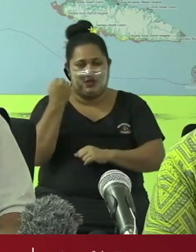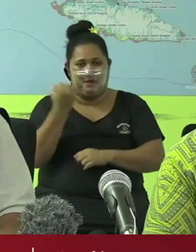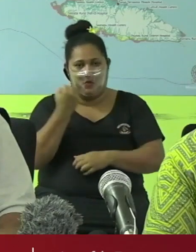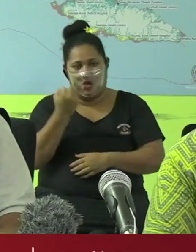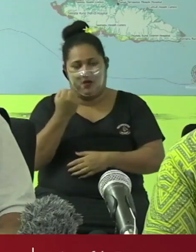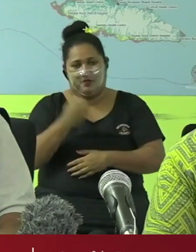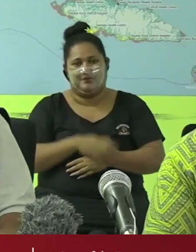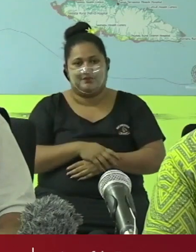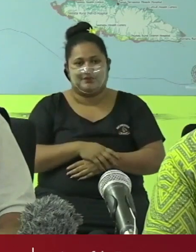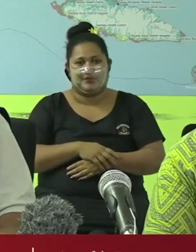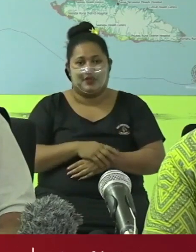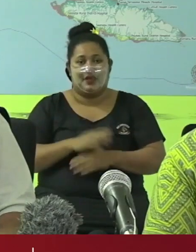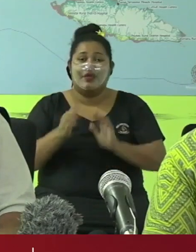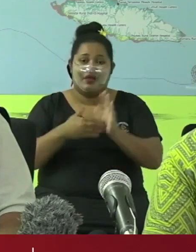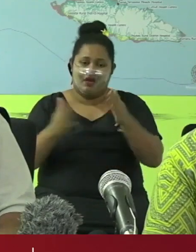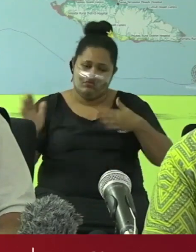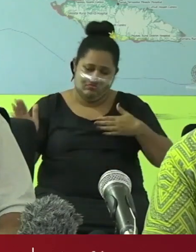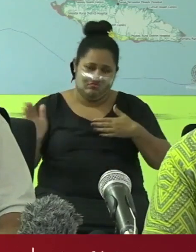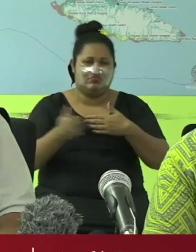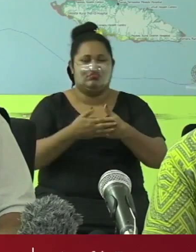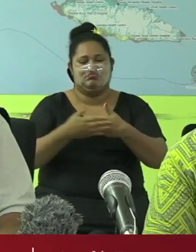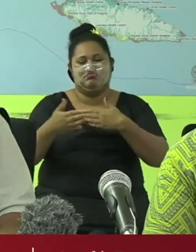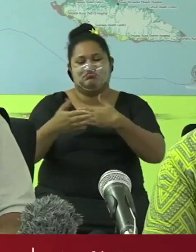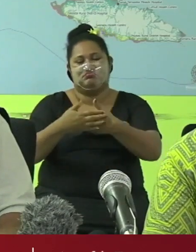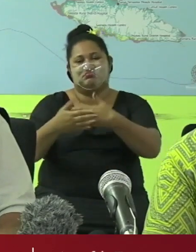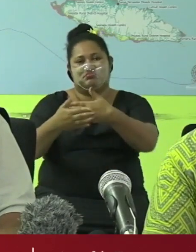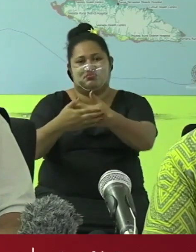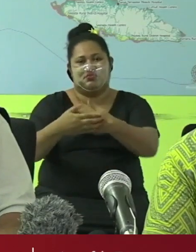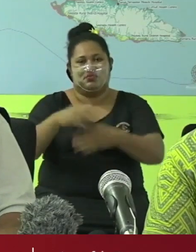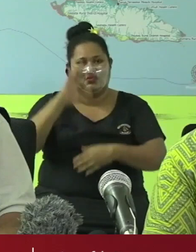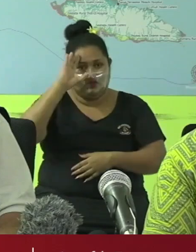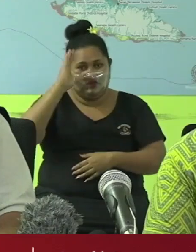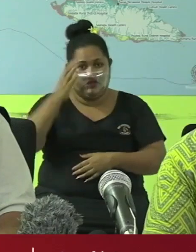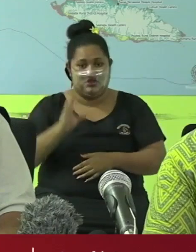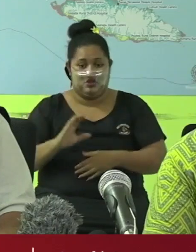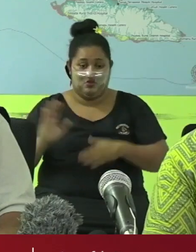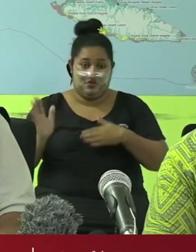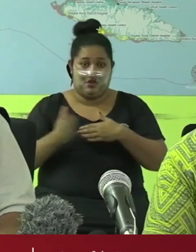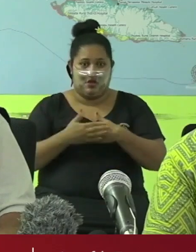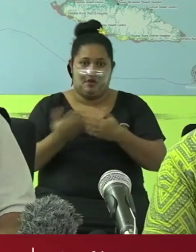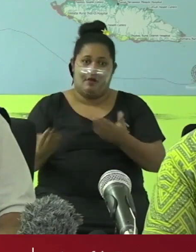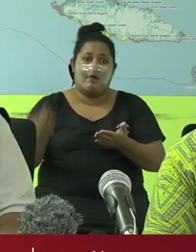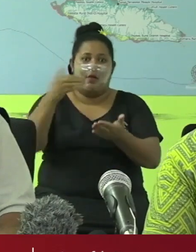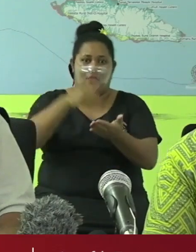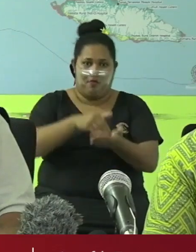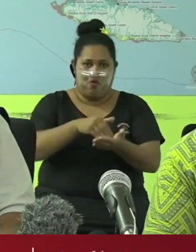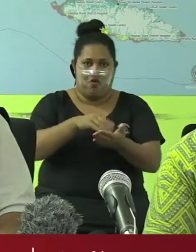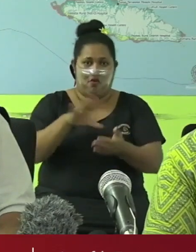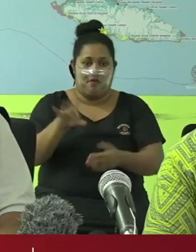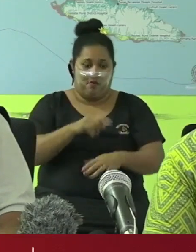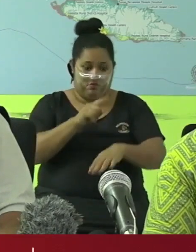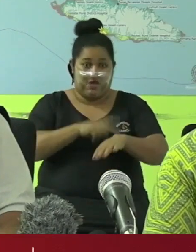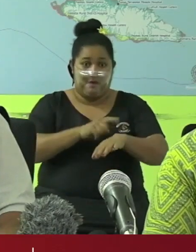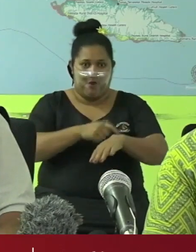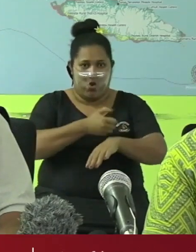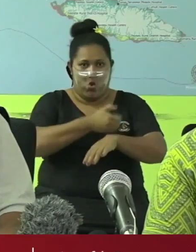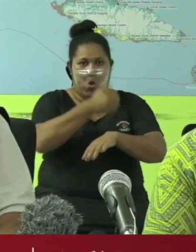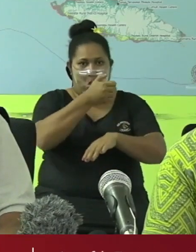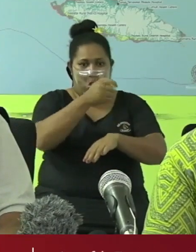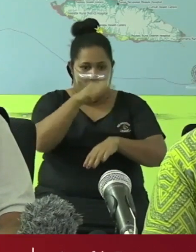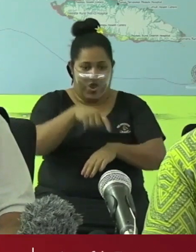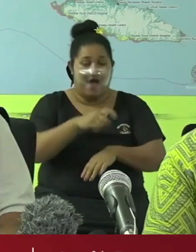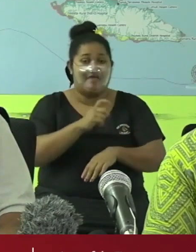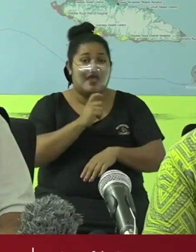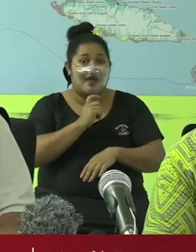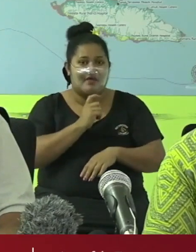le Tapunia ia po le nationwide lockdown e whaaupopo mai le ono I le afiafi nei se ia